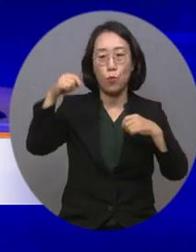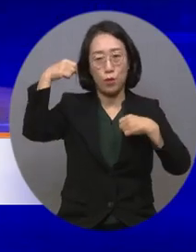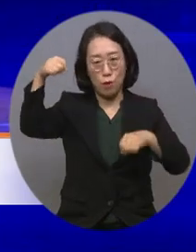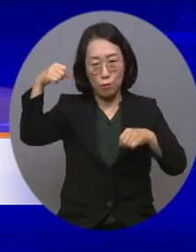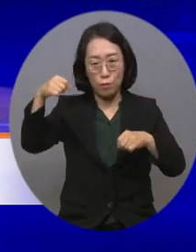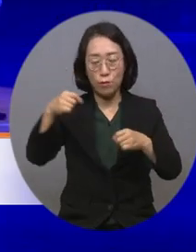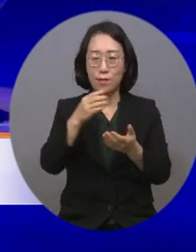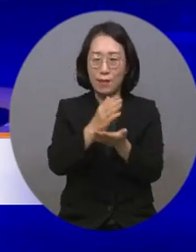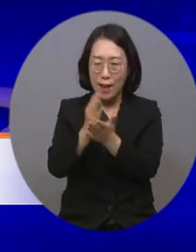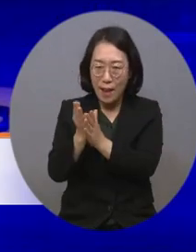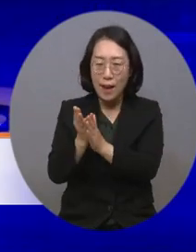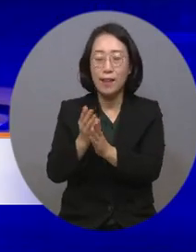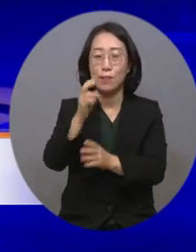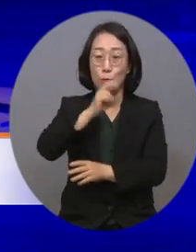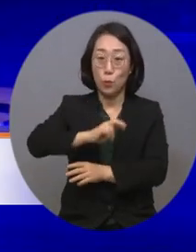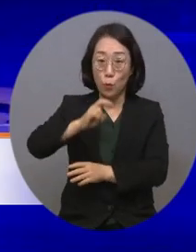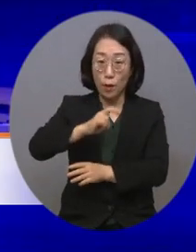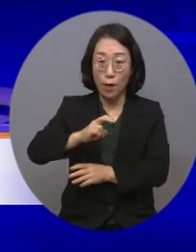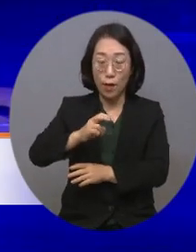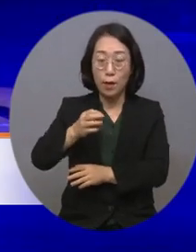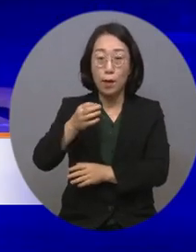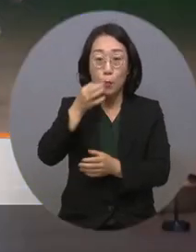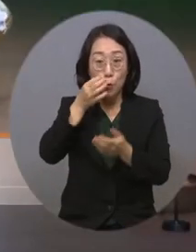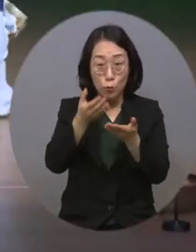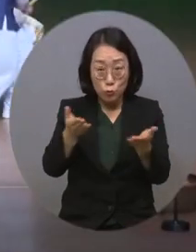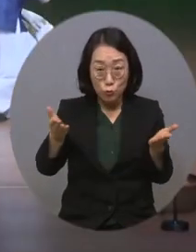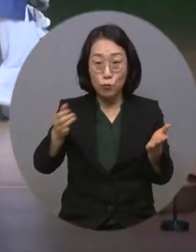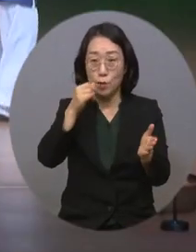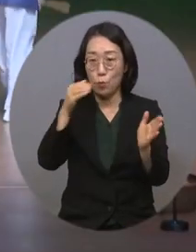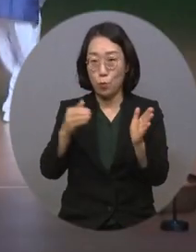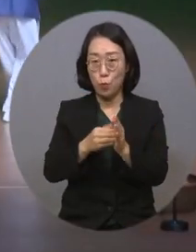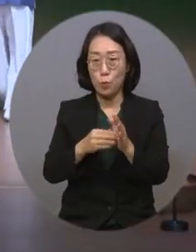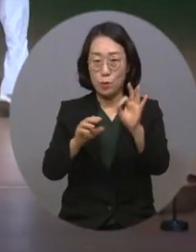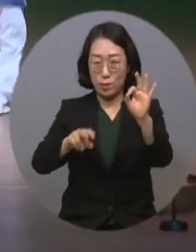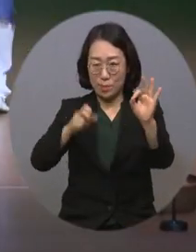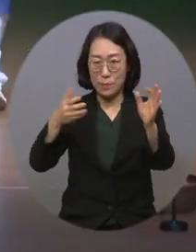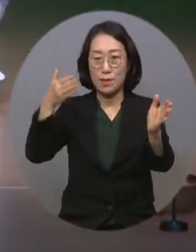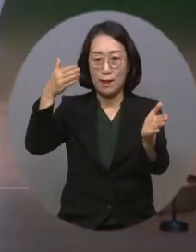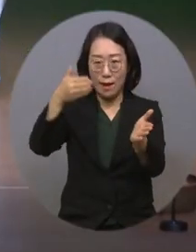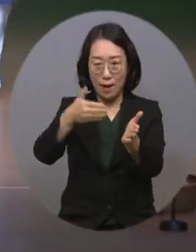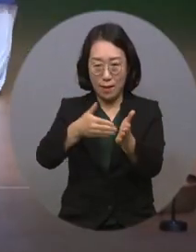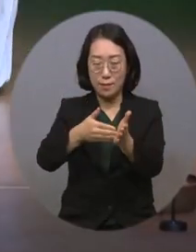장르의 예술이 펼쳐졌으며 예술제는 오는 27일까지 진행됩니다.